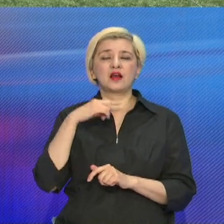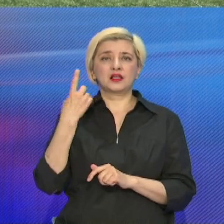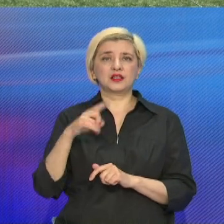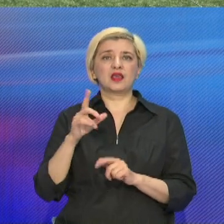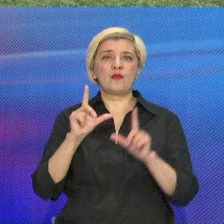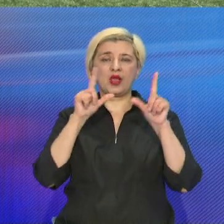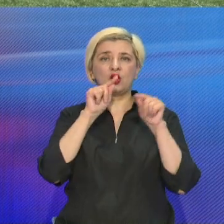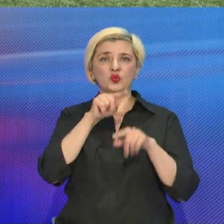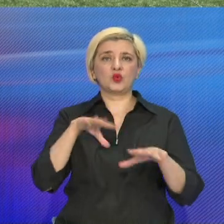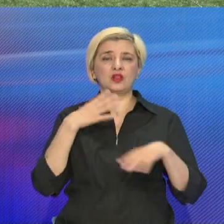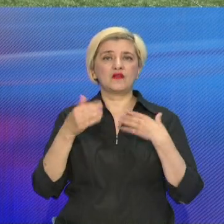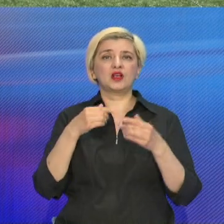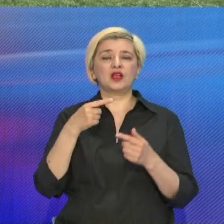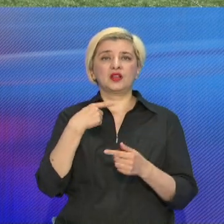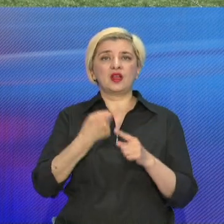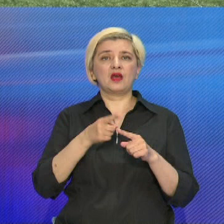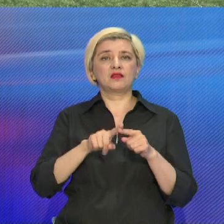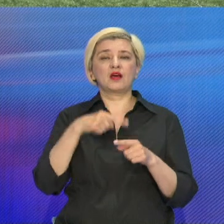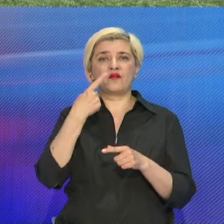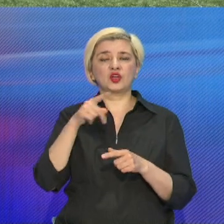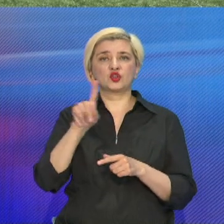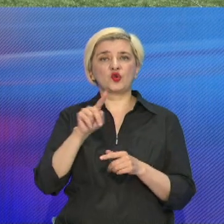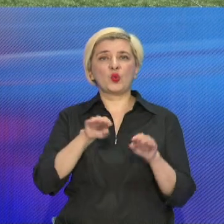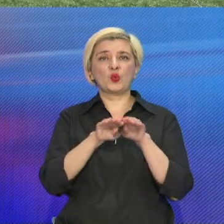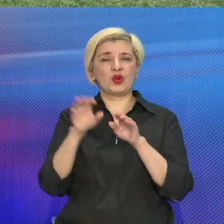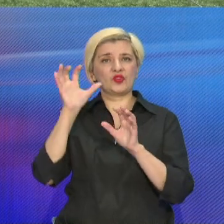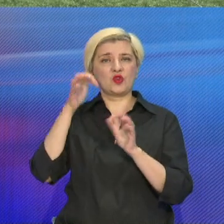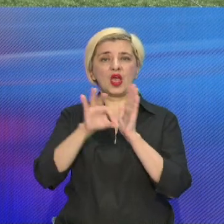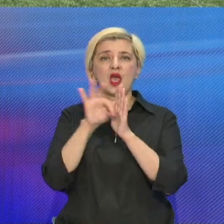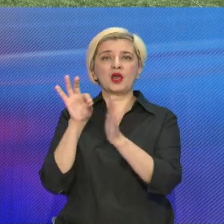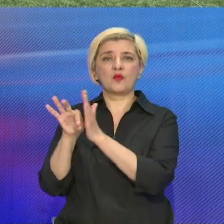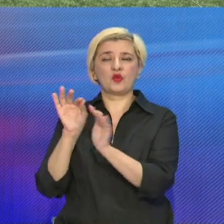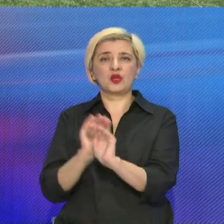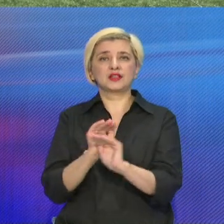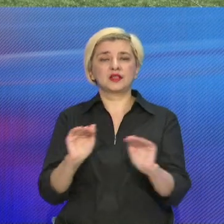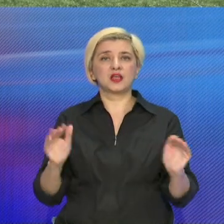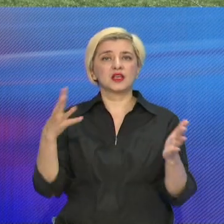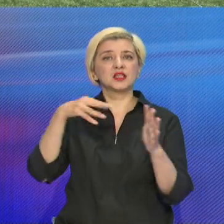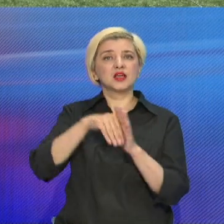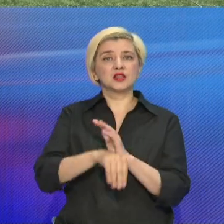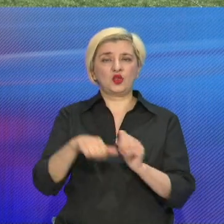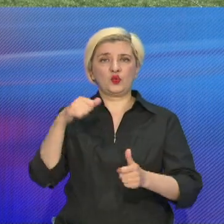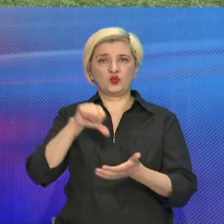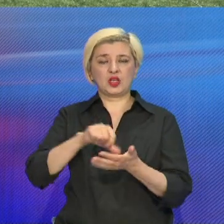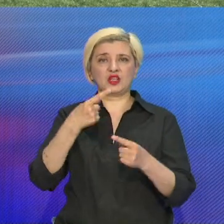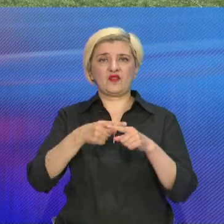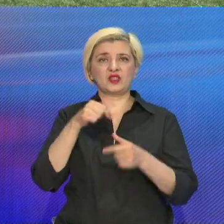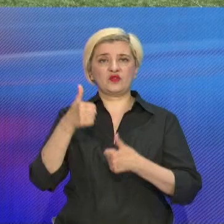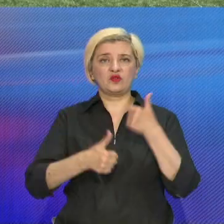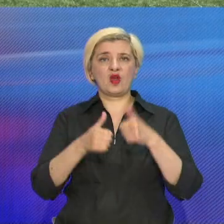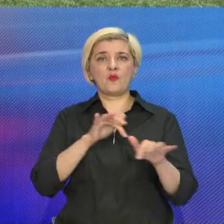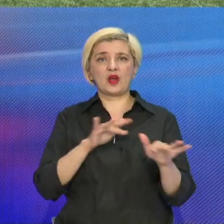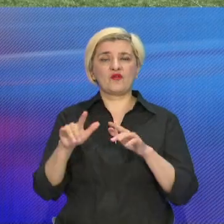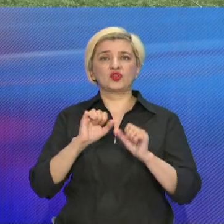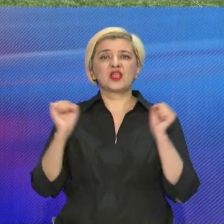уровень достаточно серьезный, и отбор детей среди участников вот этих соревнований проводится в